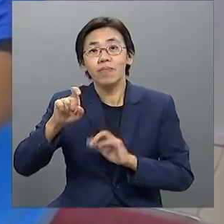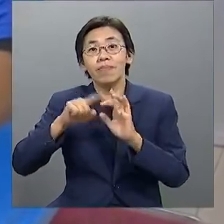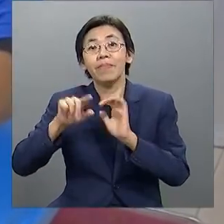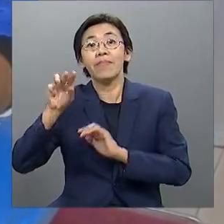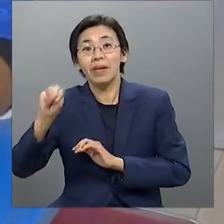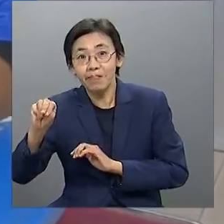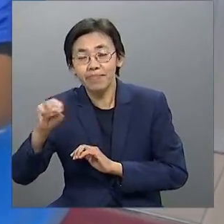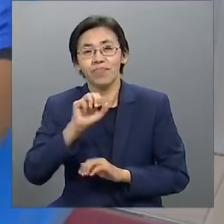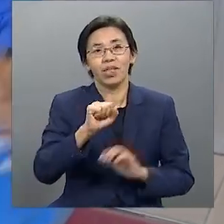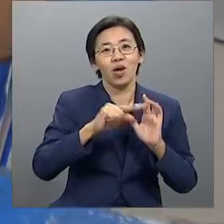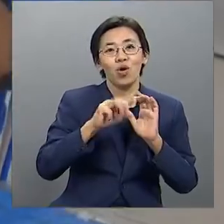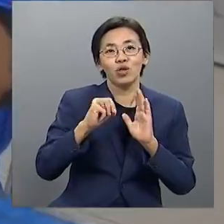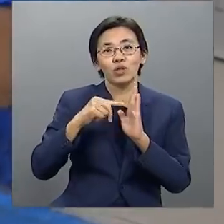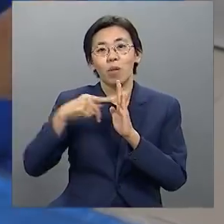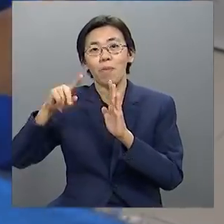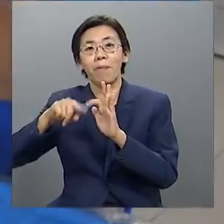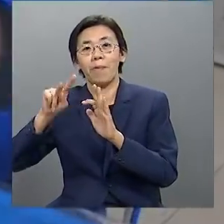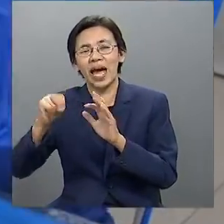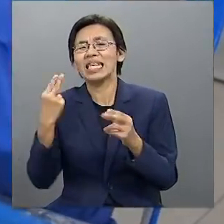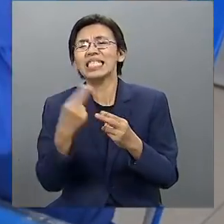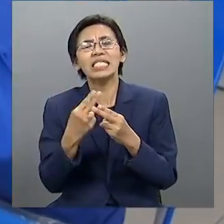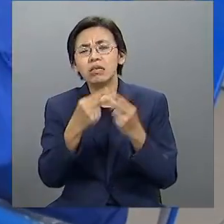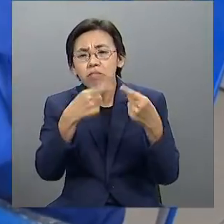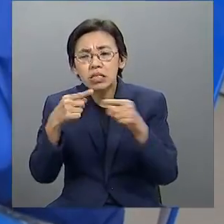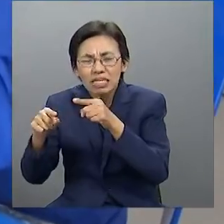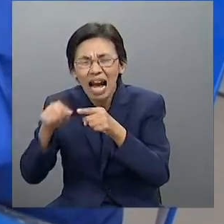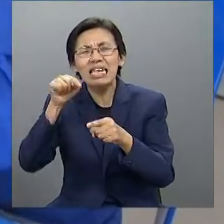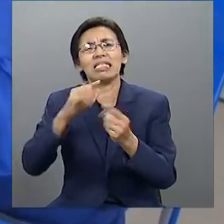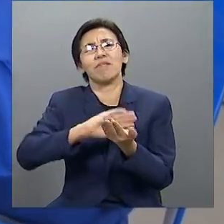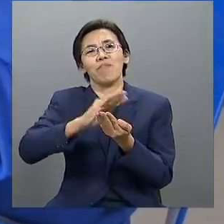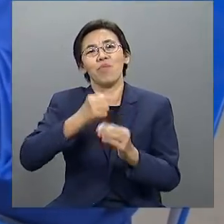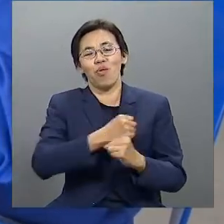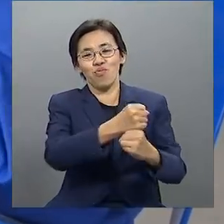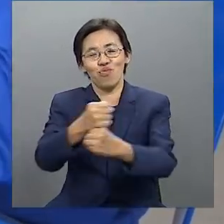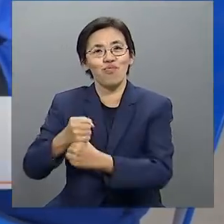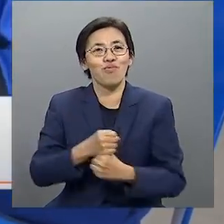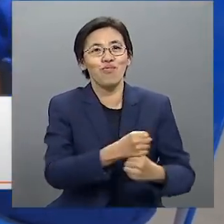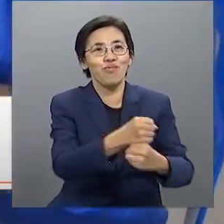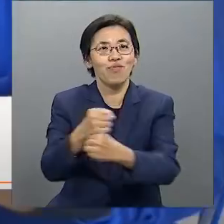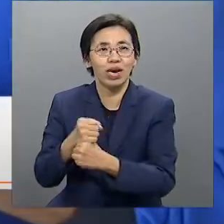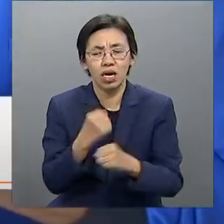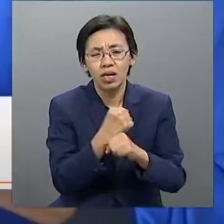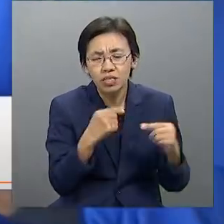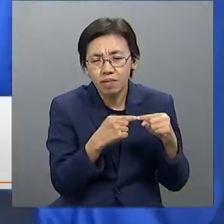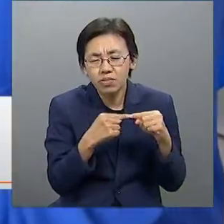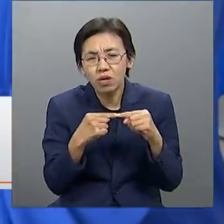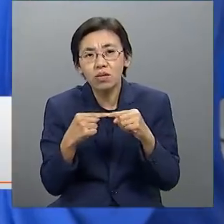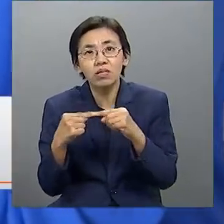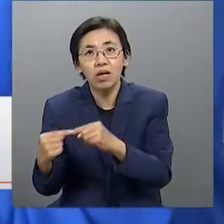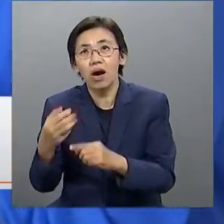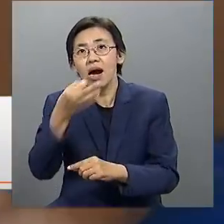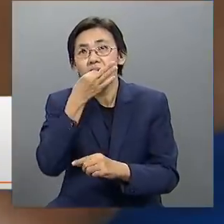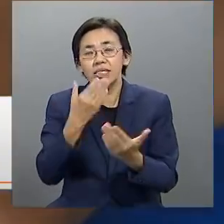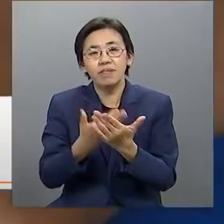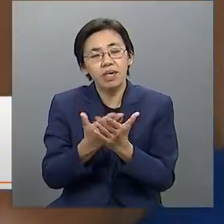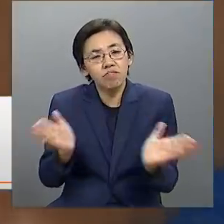มลิ้มหรือว่าส้มแผ่นครับเป็นภูมิปัญญาจากการถนอมอาหารของคนโบราณที่สืบทอดกันมาจนกลายเป็นอาชีพสร้างรายได้ให้กับคนรุ่นหลัง